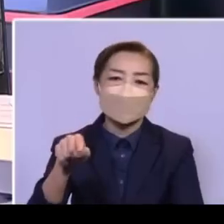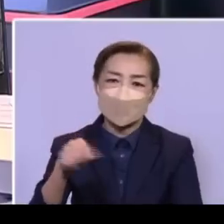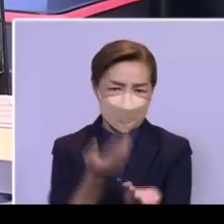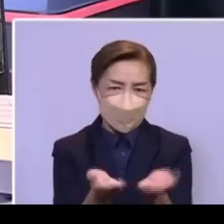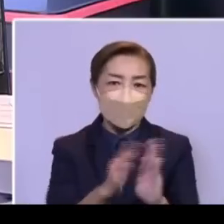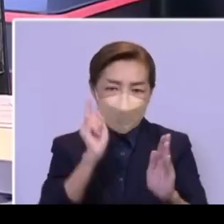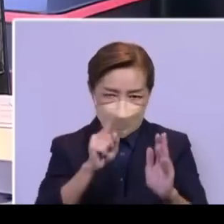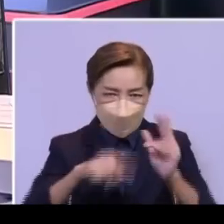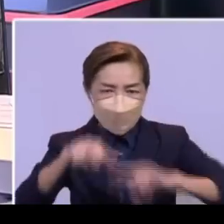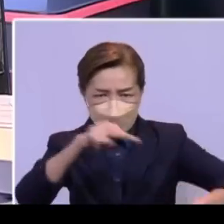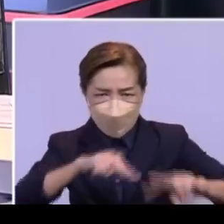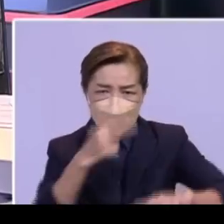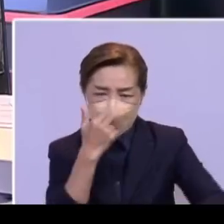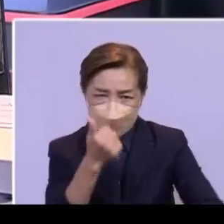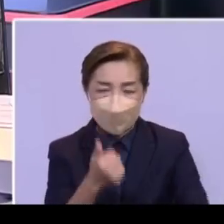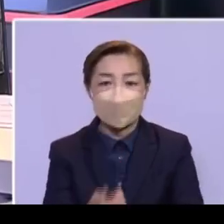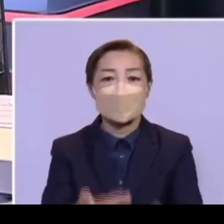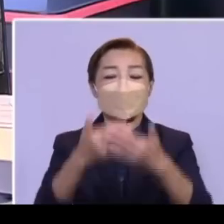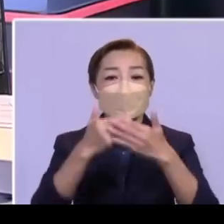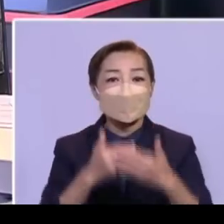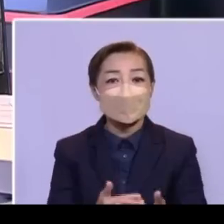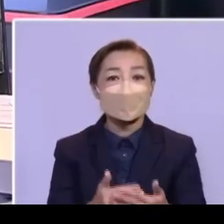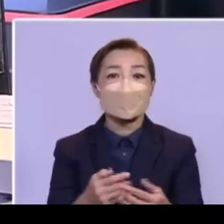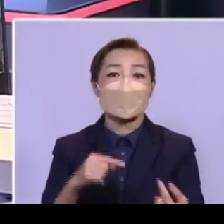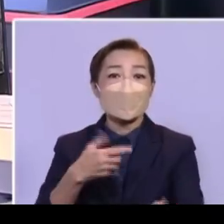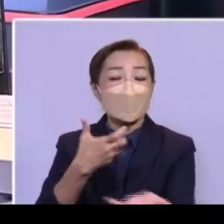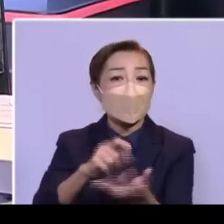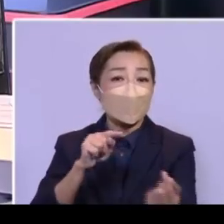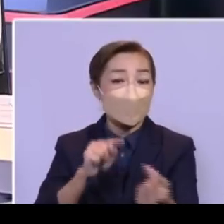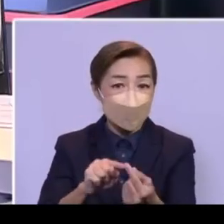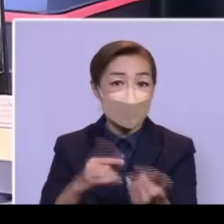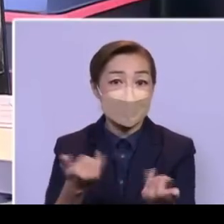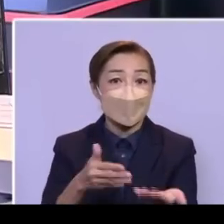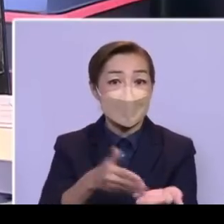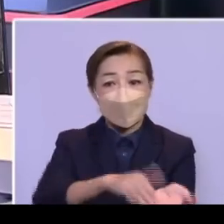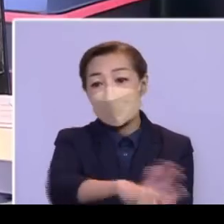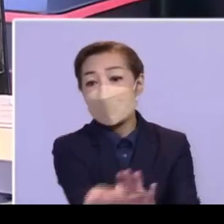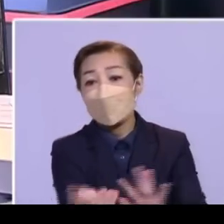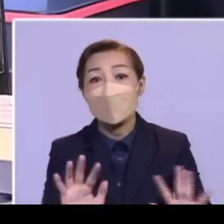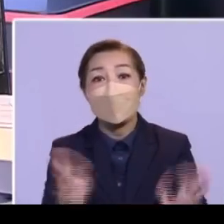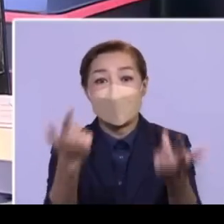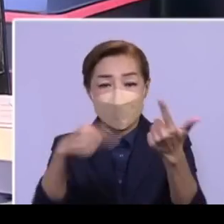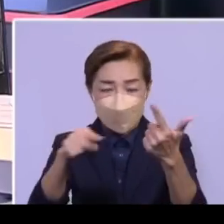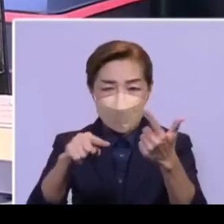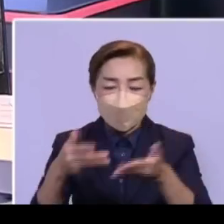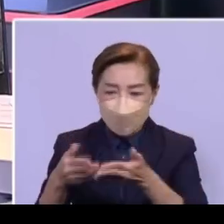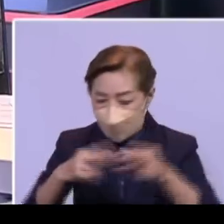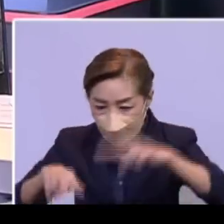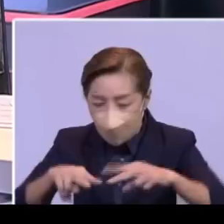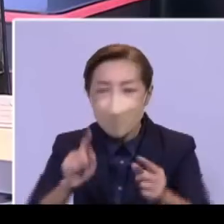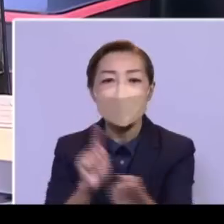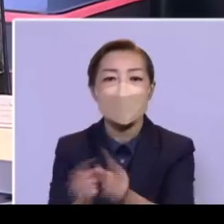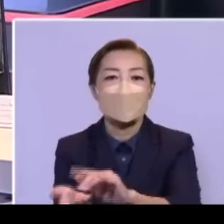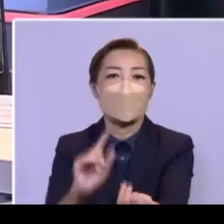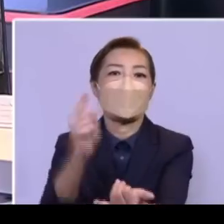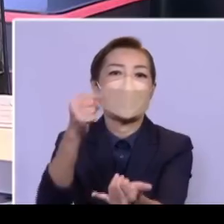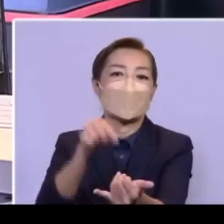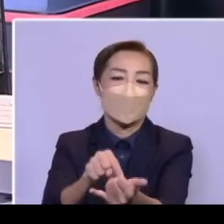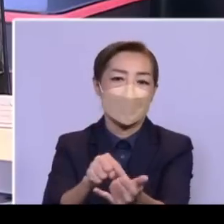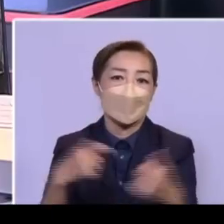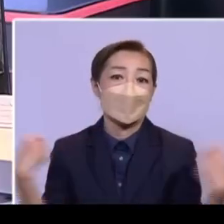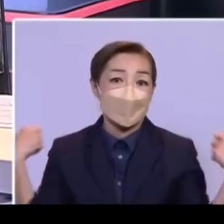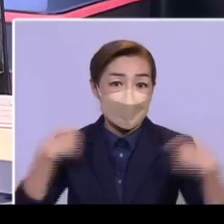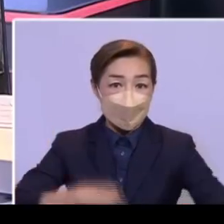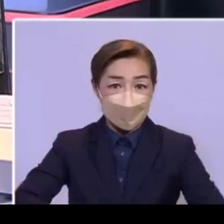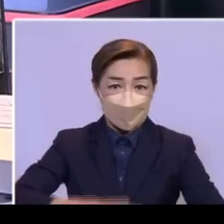มาดูเรื่องของการค้นหาร่างของผู้สูญหายนะคะพบอีก 1ร่างค่ะเป็นกำลังพลของเรือหลวงสุโขทัยสวมชุด